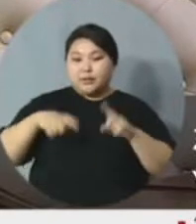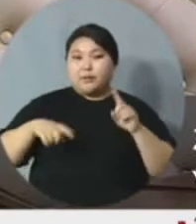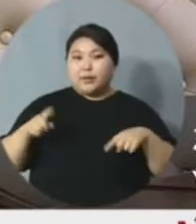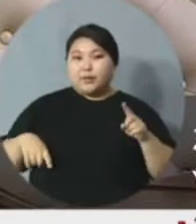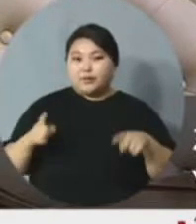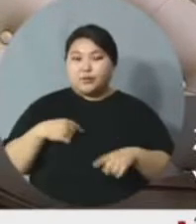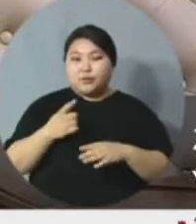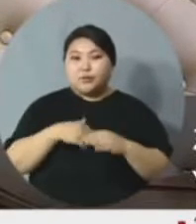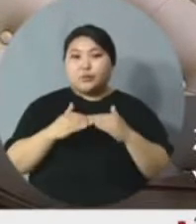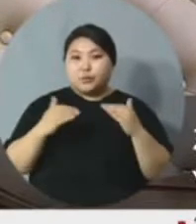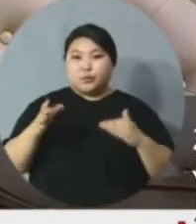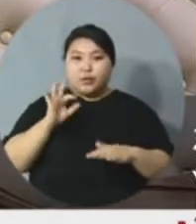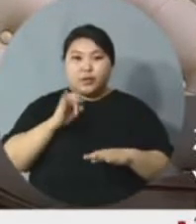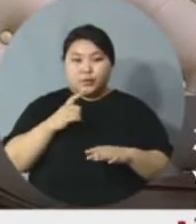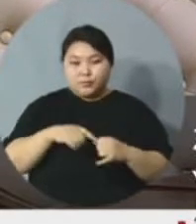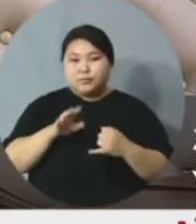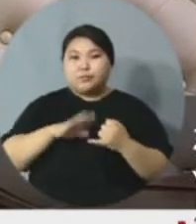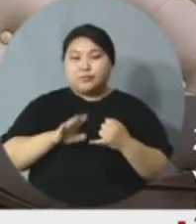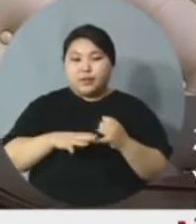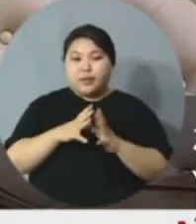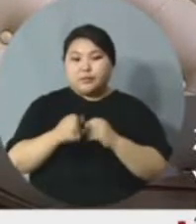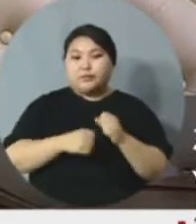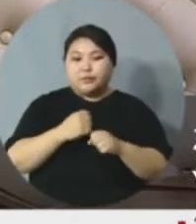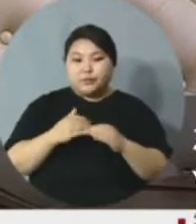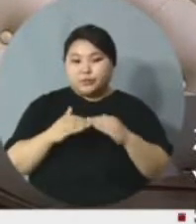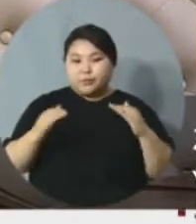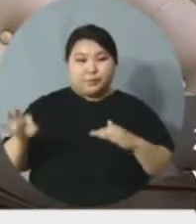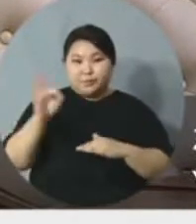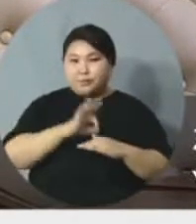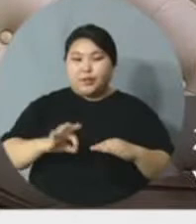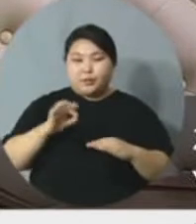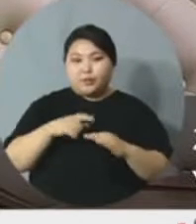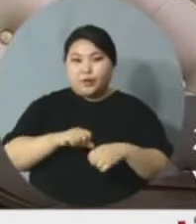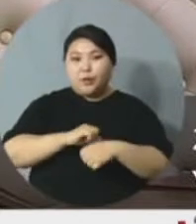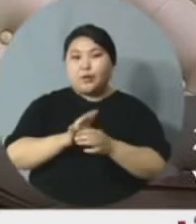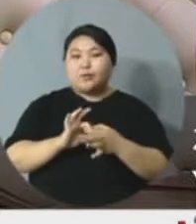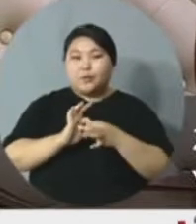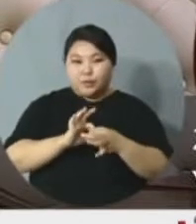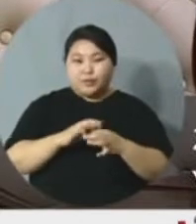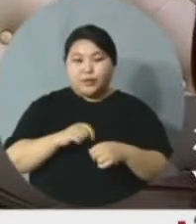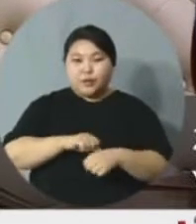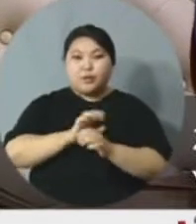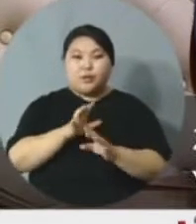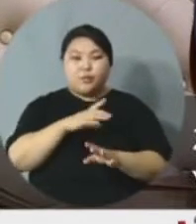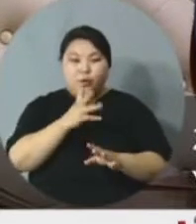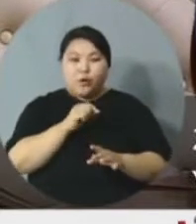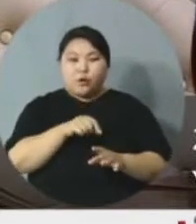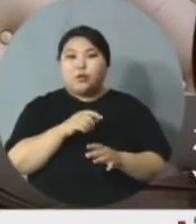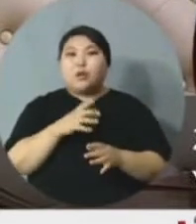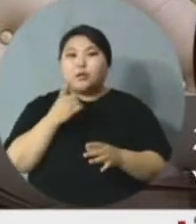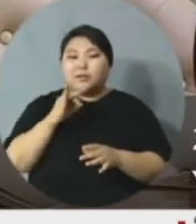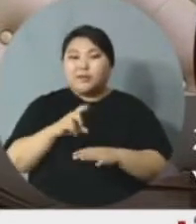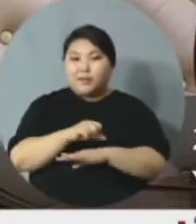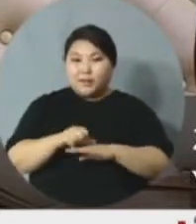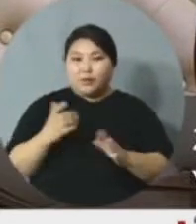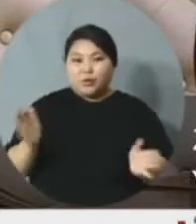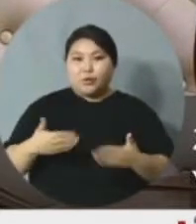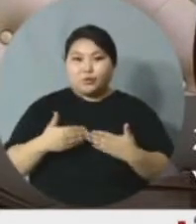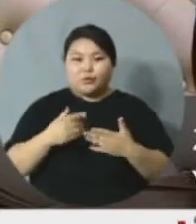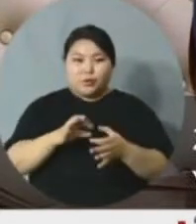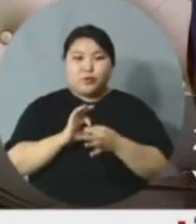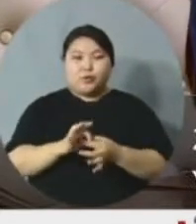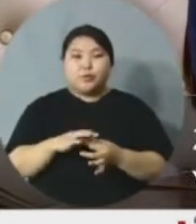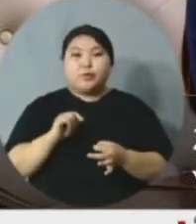Инфляцийн түвшин бол сүүлийн одоо бараг 10 жилийн түвшинд байгаагүй өндөр өсөлттэй шүү дээ. Энэ коилтой холбоотой, цар тахалтай холбоотой, хил гайлийн